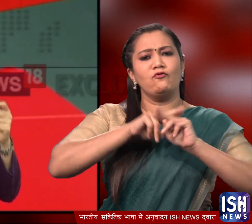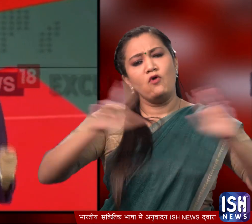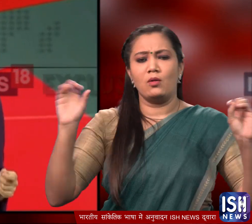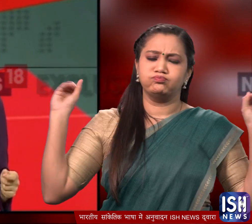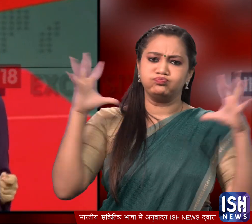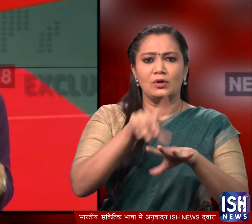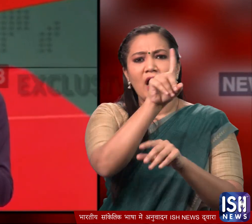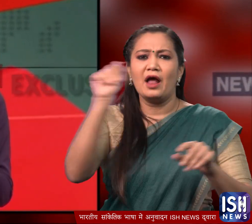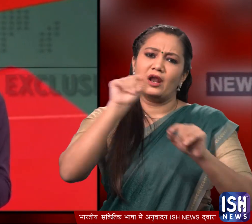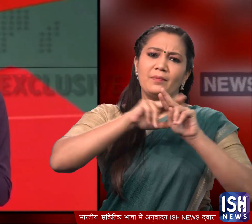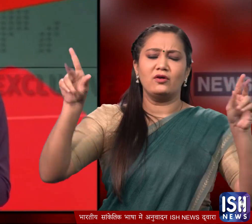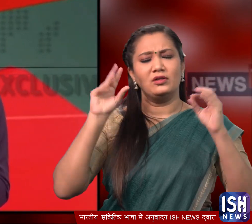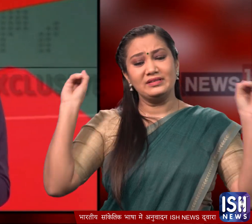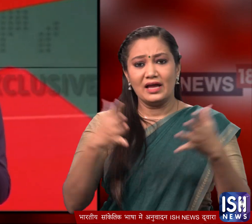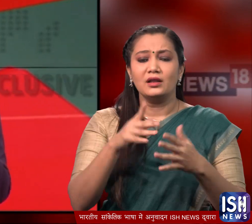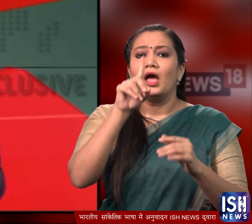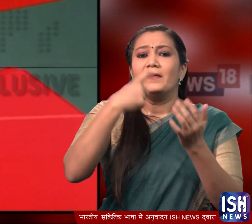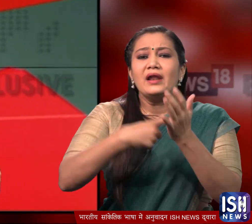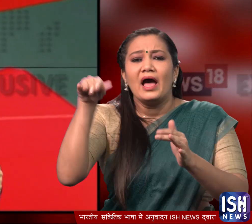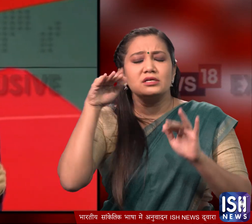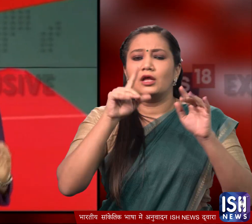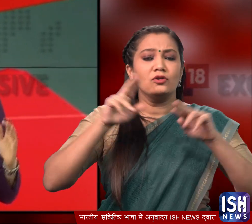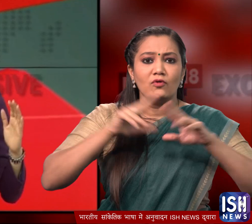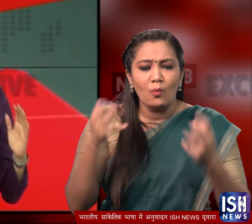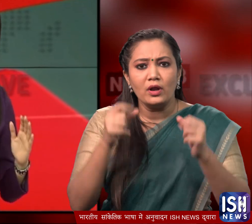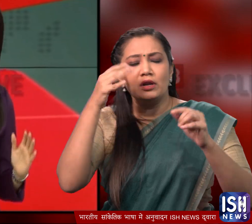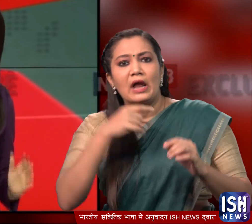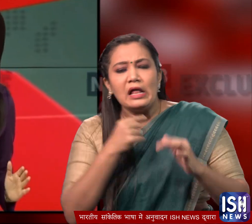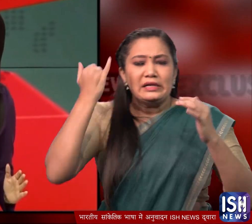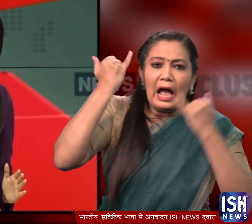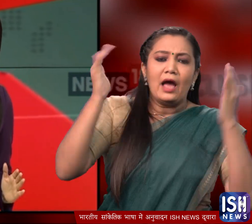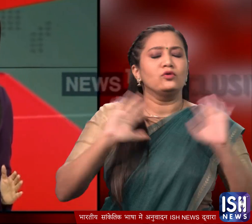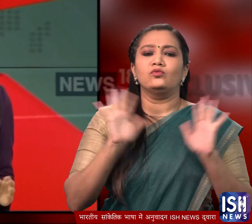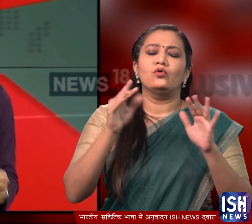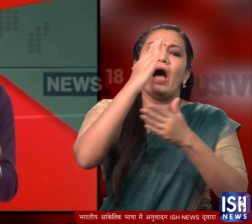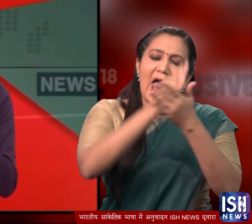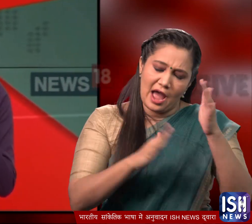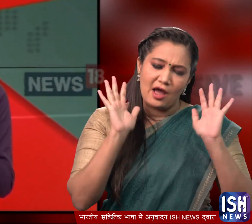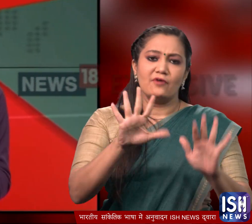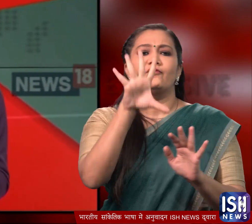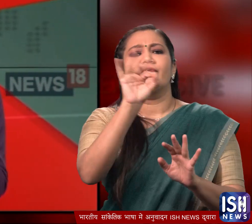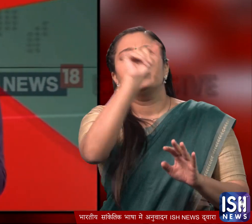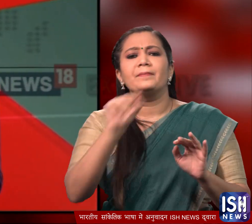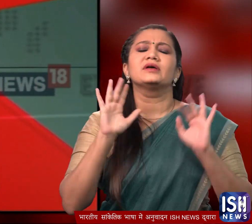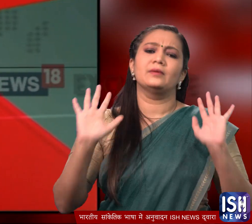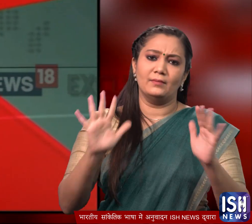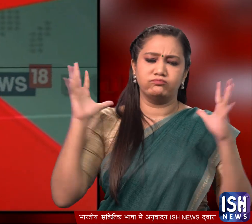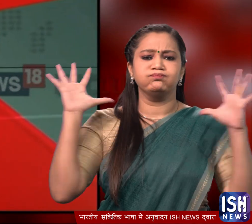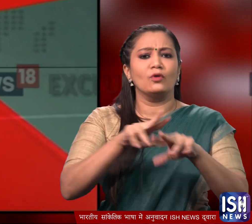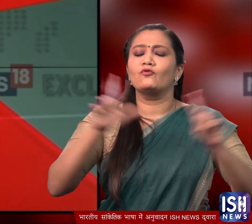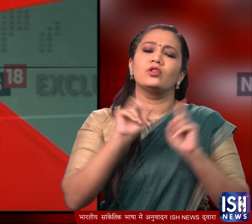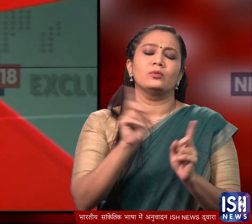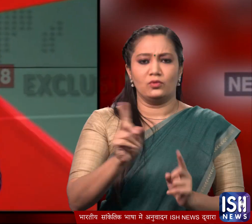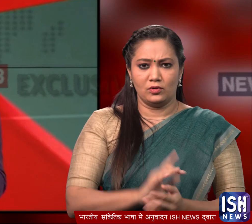100% क्षमता के साथ खोलने की छूट दे दी, लेकिन राजस्थान सरकार अभी कोई जोखिम नहीं उठाना चाहती, इसलिए वहां अभी सिनेमा घरों में